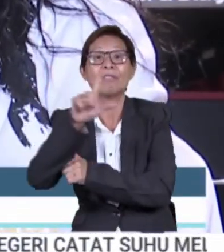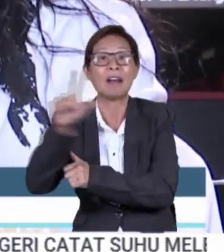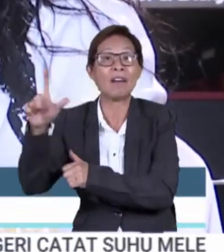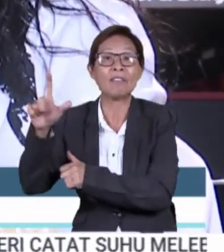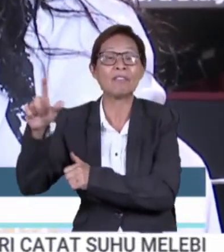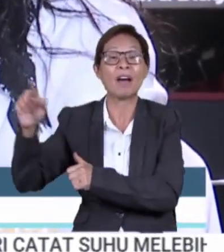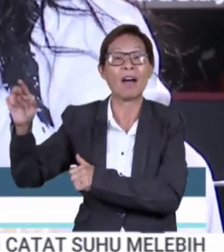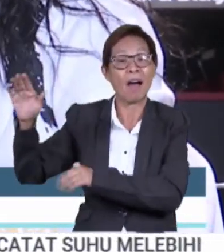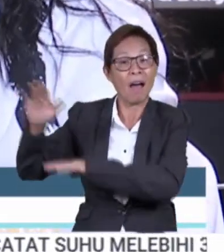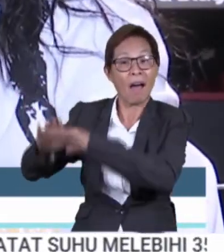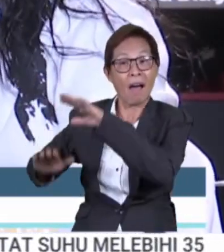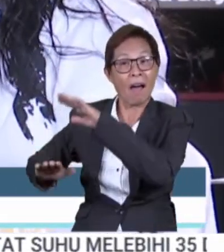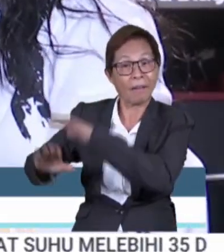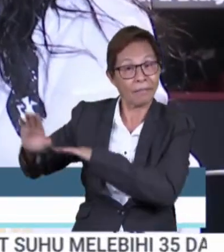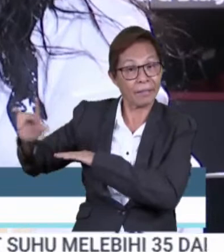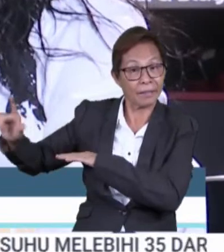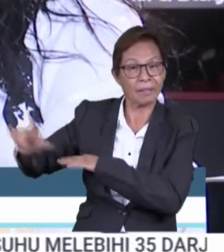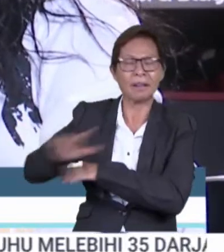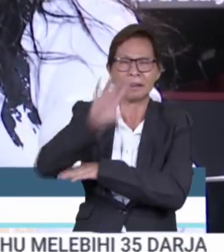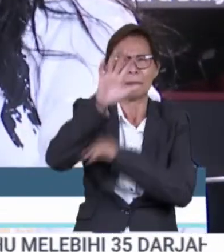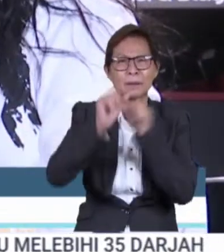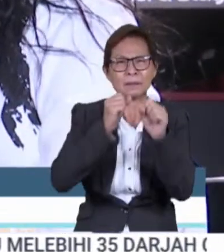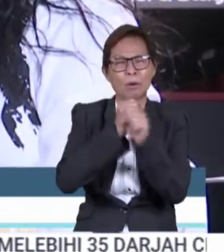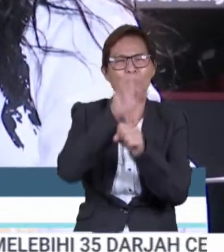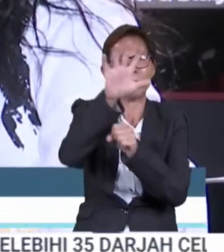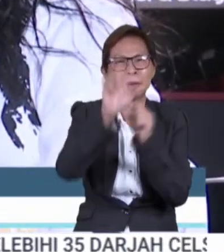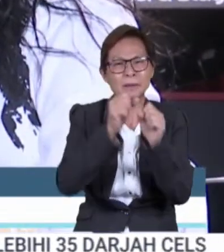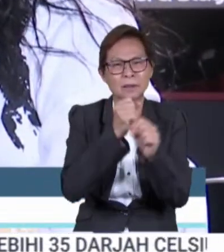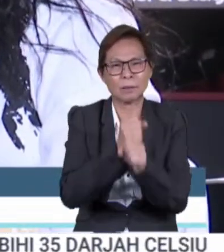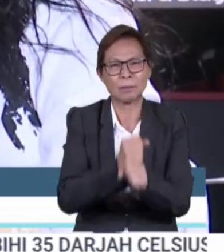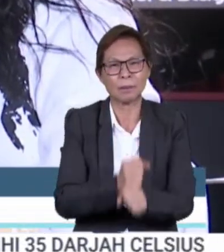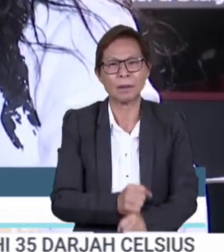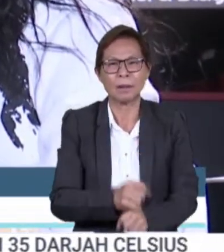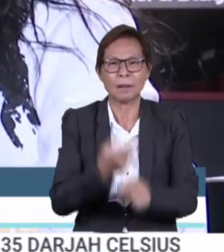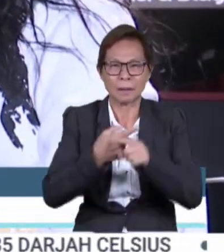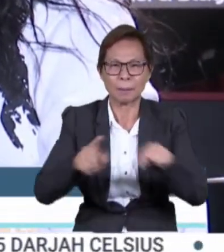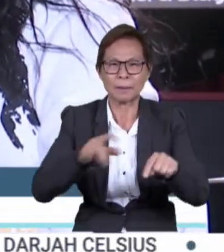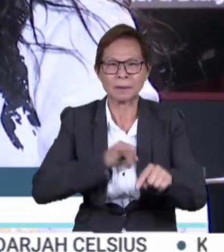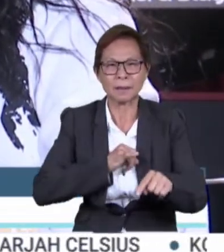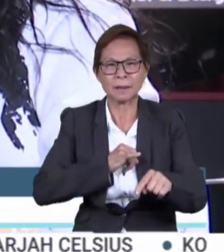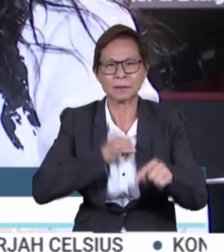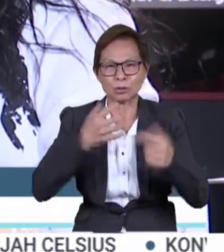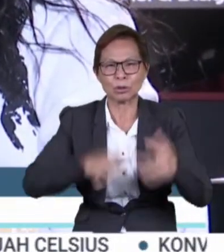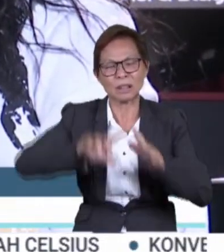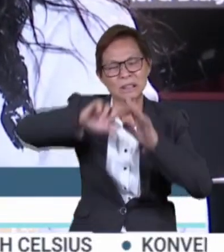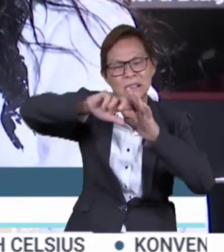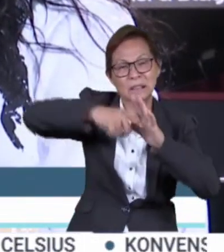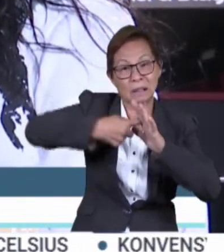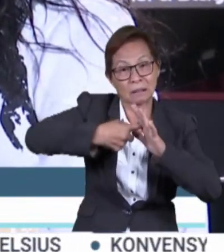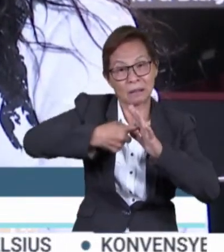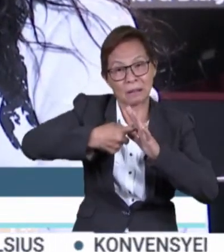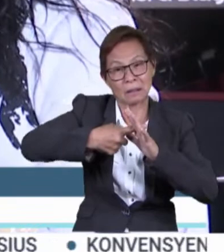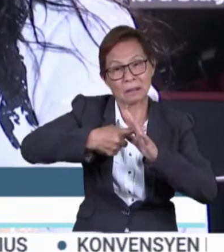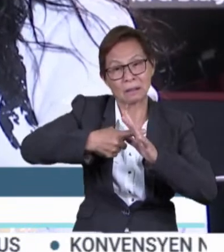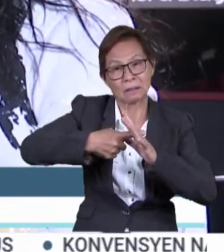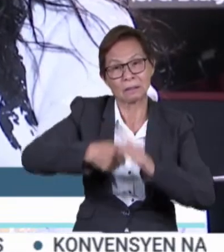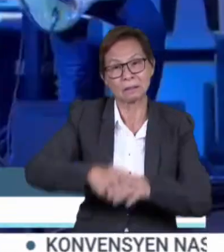ialah maknanya 5 tahun. Tapi saya dah bergerak semasa